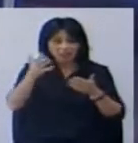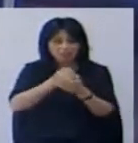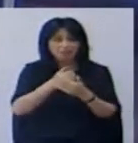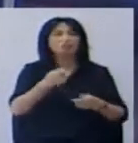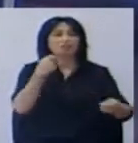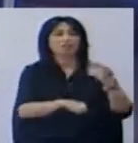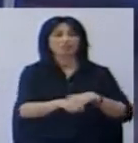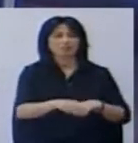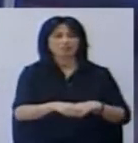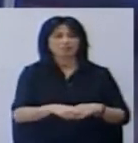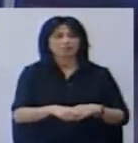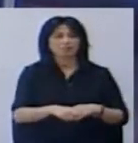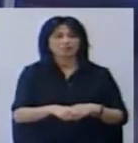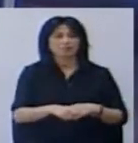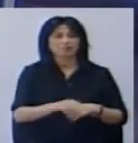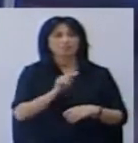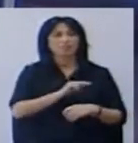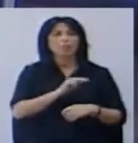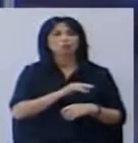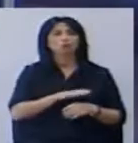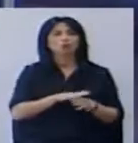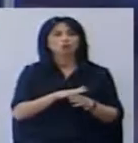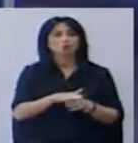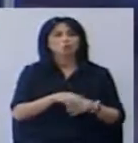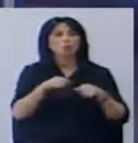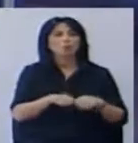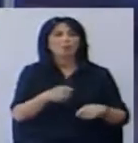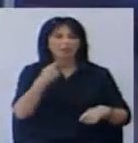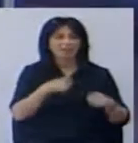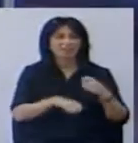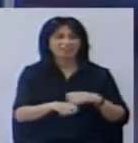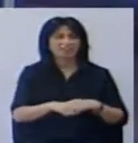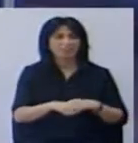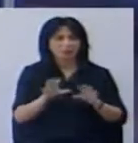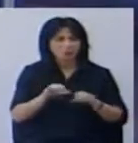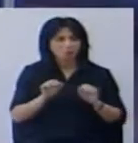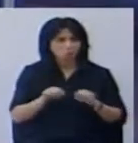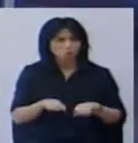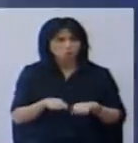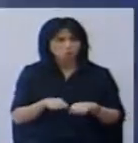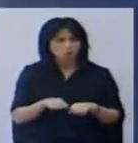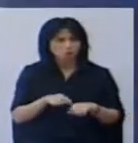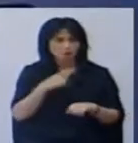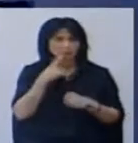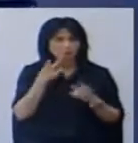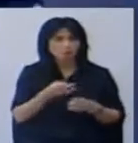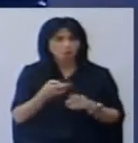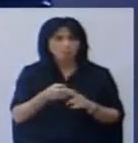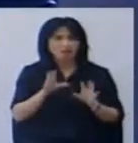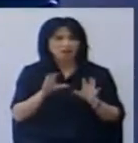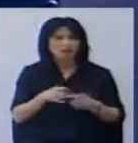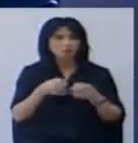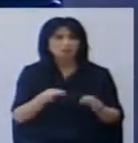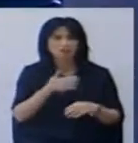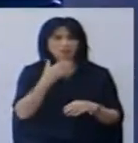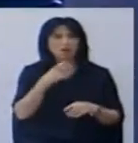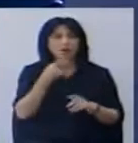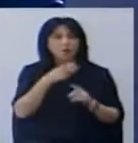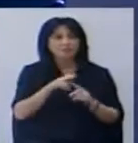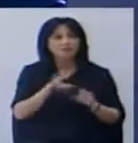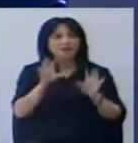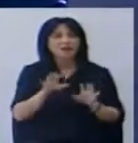კომპანია იყიდის სამუშაო შესრულების უფლებას? ეს დასაშვებია კანონით. რა თქმა უნდა, არ არის კანონი დასაშვებდე, იმიტომ ვაგობ,